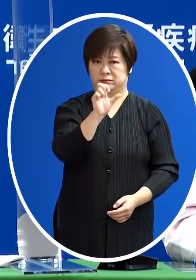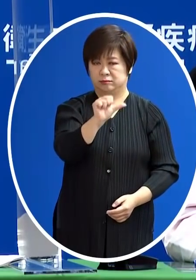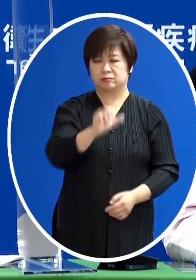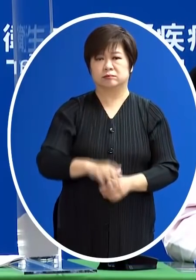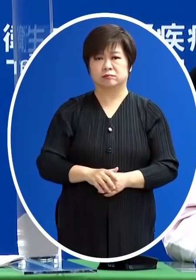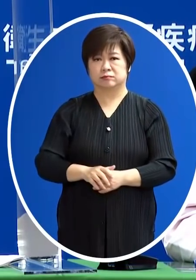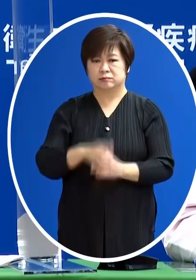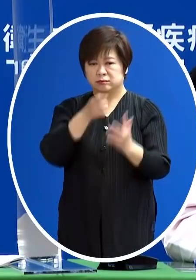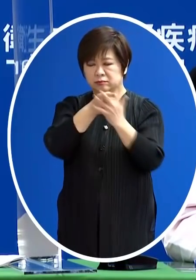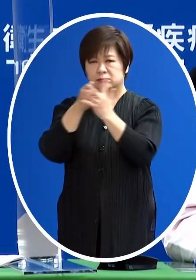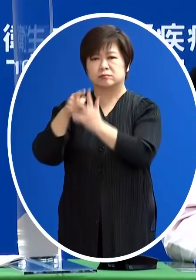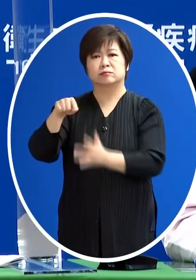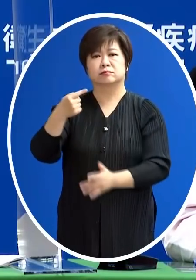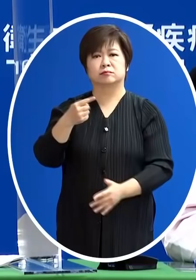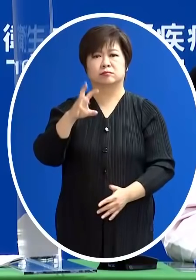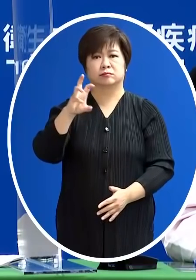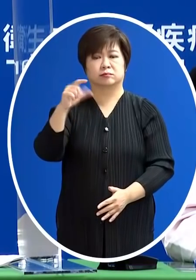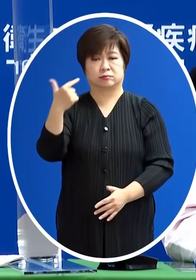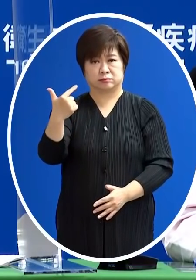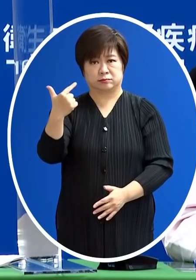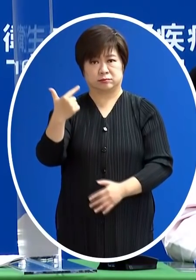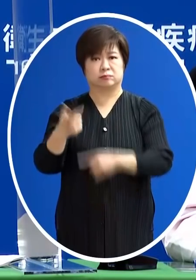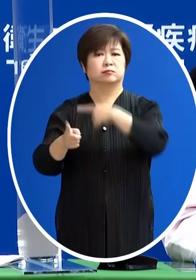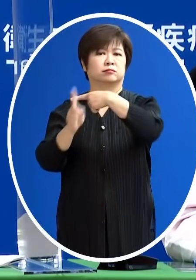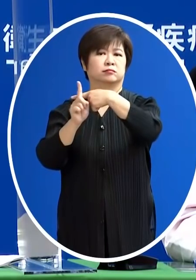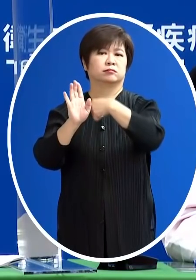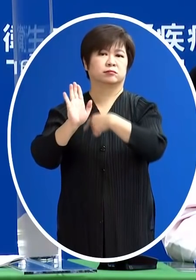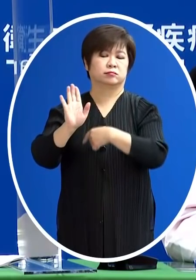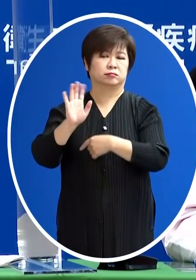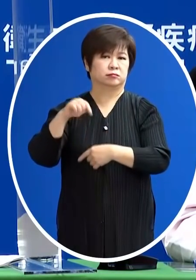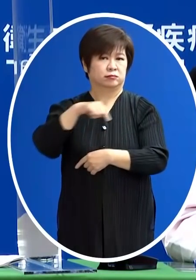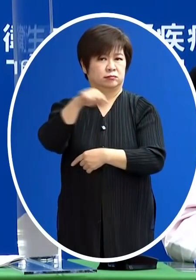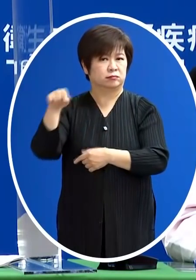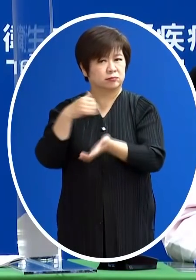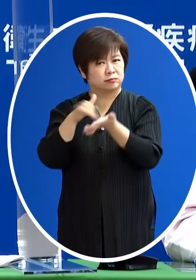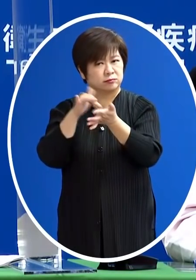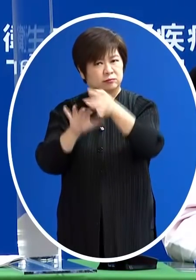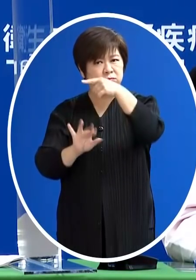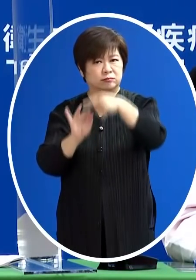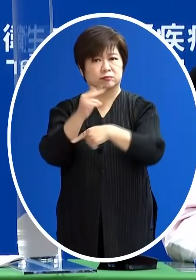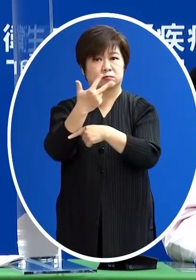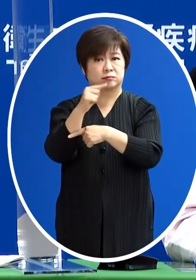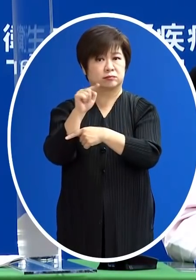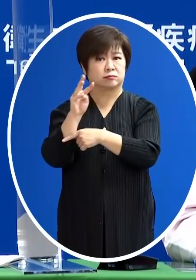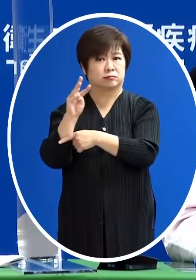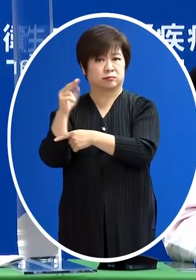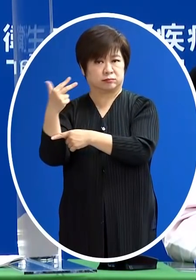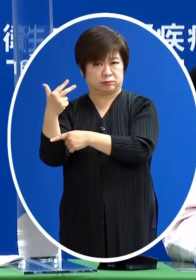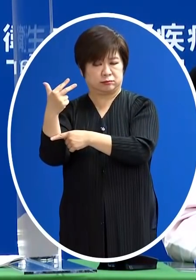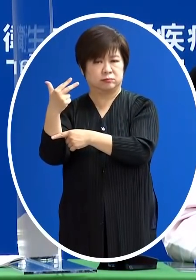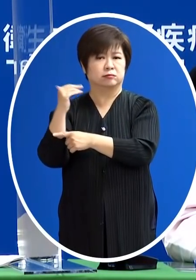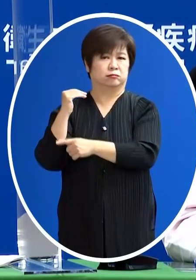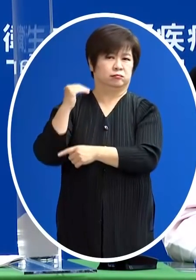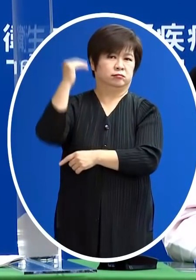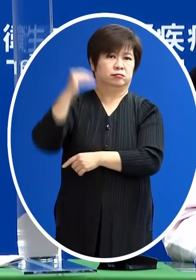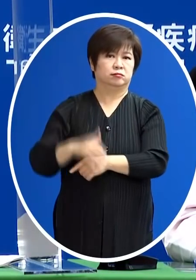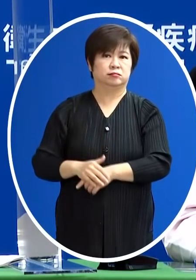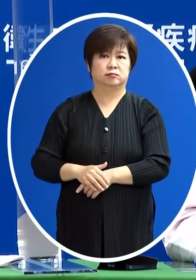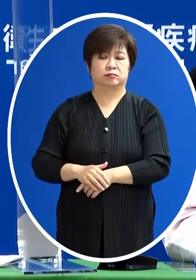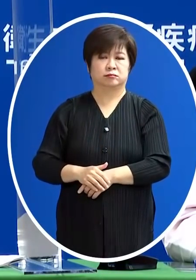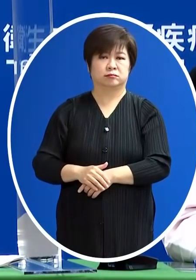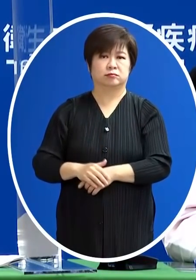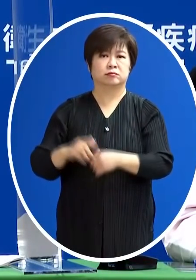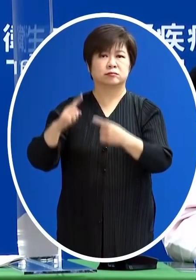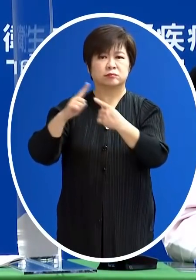就186人是阳性，那是阳性率是 7.37%， 这个阳性率进来的人也